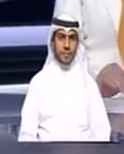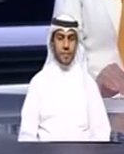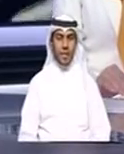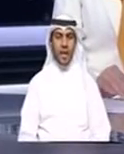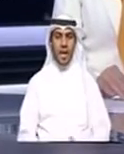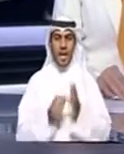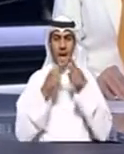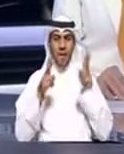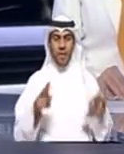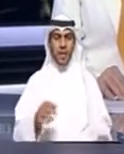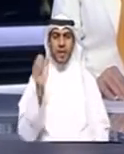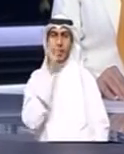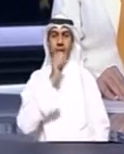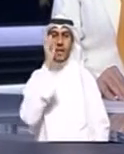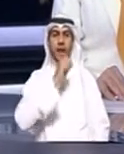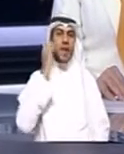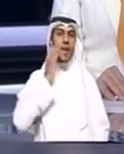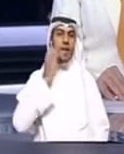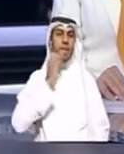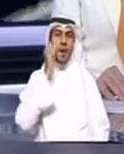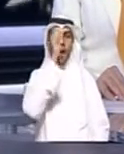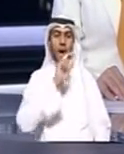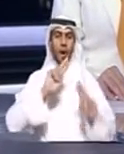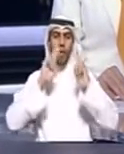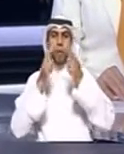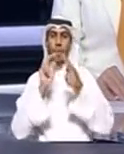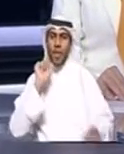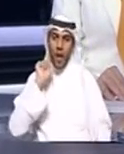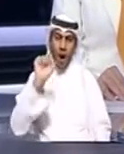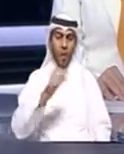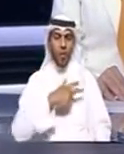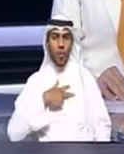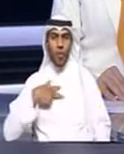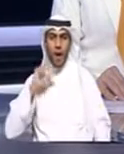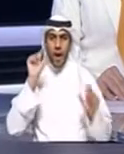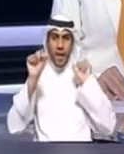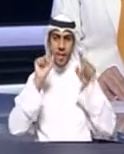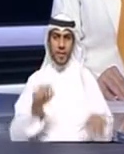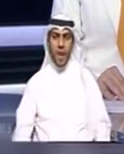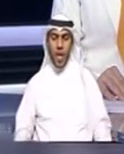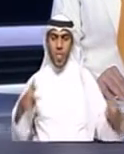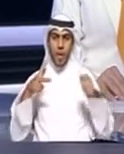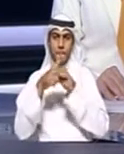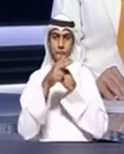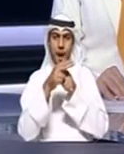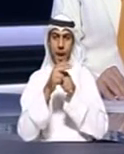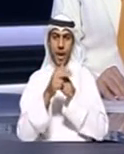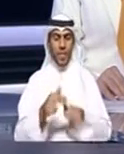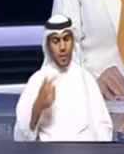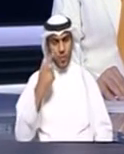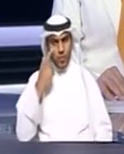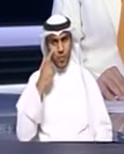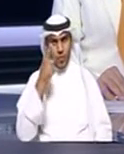بدأت في الشارقة فعاليات الدورة السادسة من المنتدى الدولي للاتصال الحكومي، وذلك في مركز إكسبو الشارقة تحت عنوان